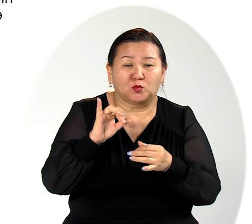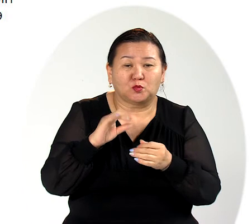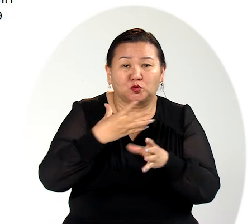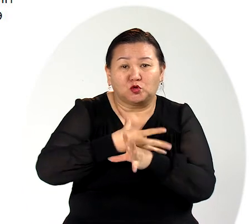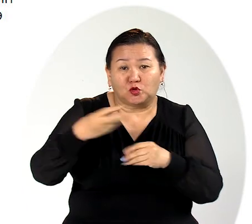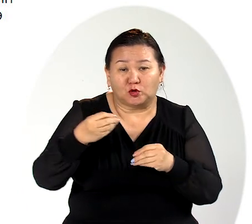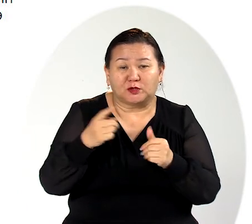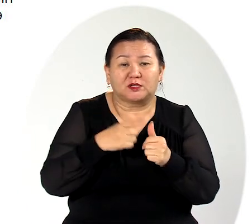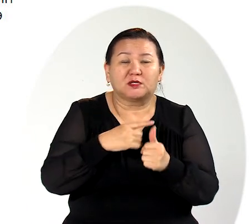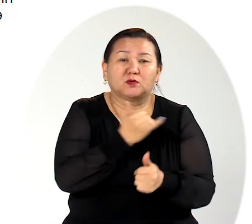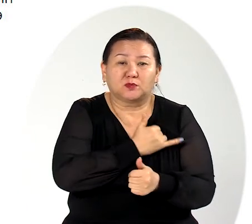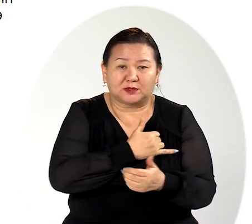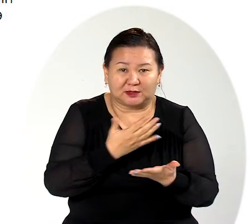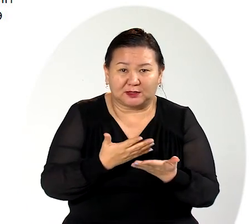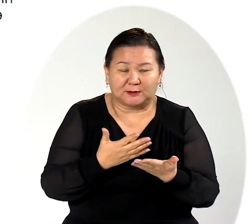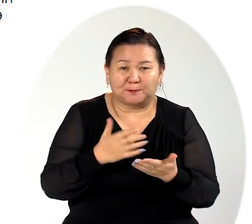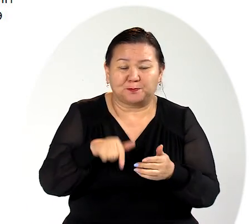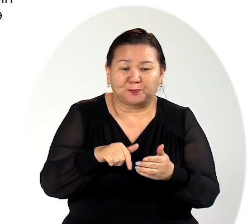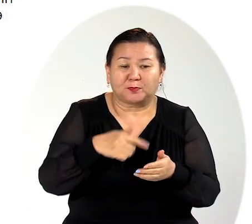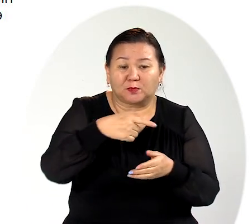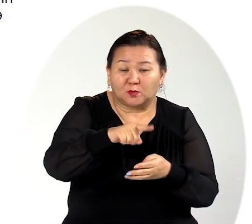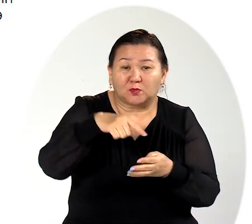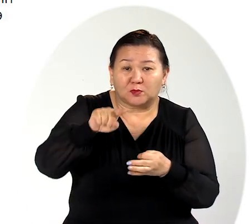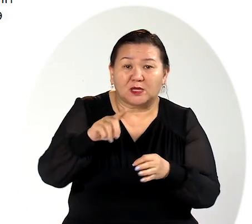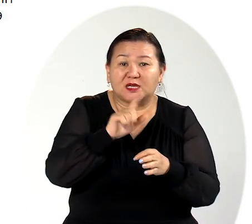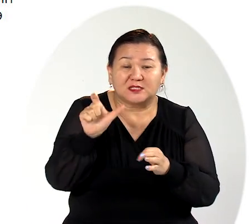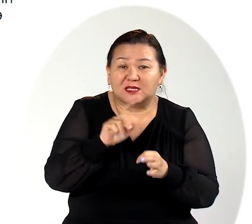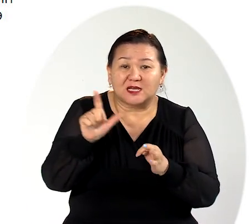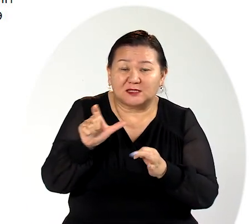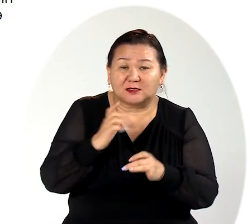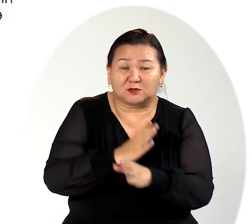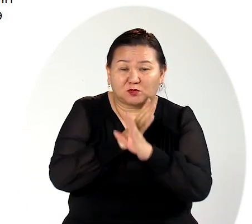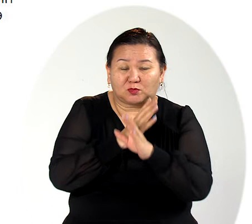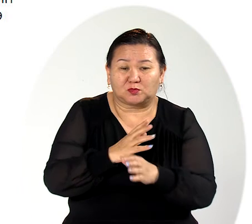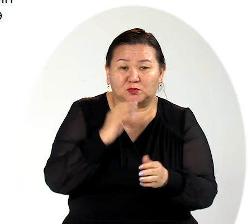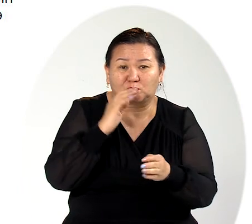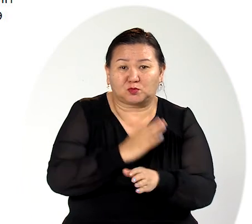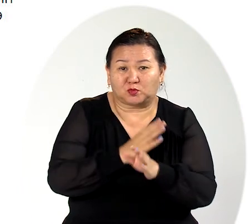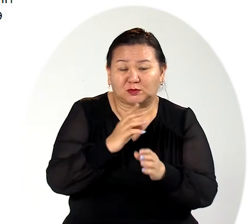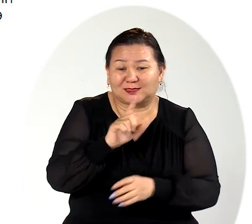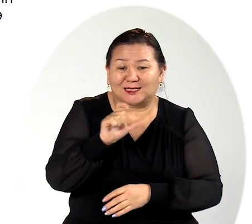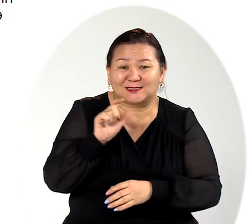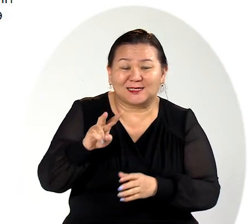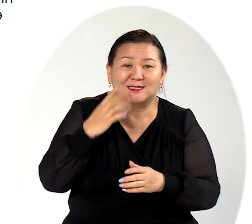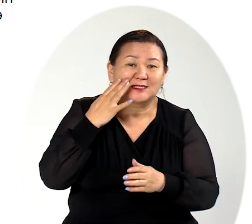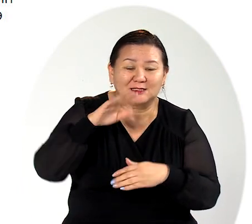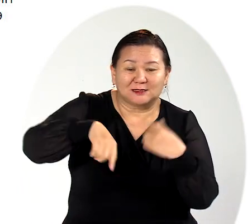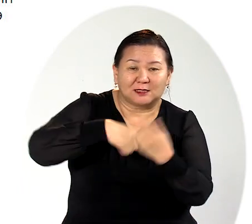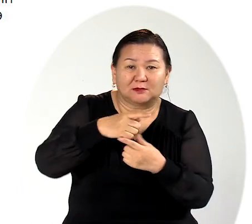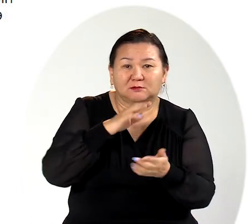нөлөөллүүдийг хэрхэн удирдах юм, мөн тухайн хугацаанууд би хэдийн хэмжээний бүтээгдэхүүн үйлдвэрлэх зах зээлд нийлүүлэх юм бэ